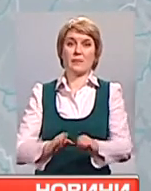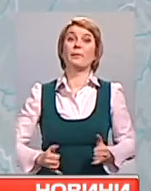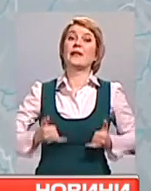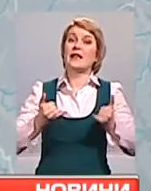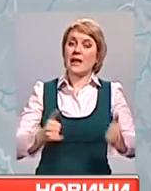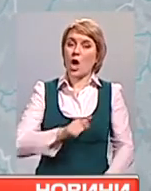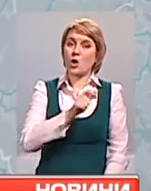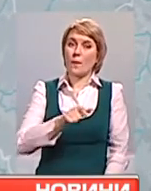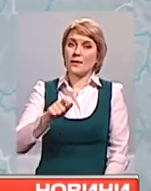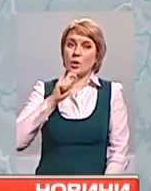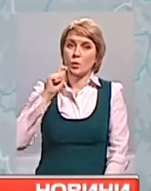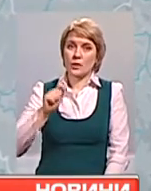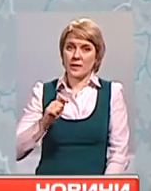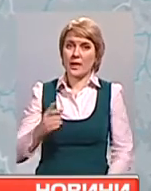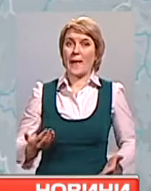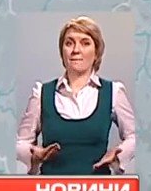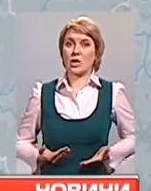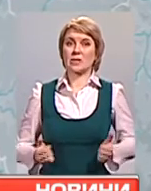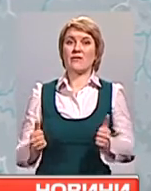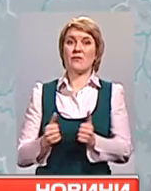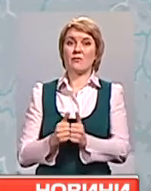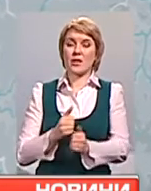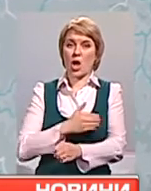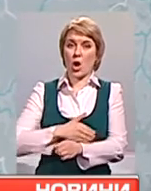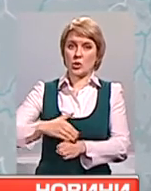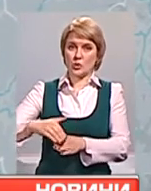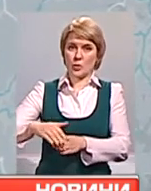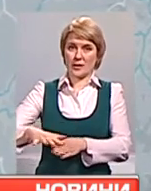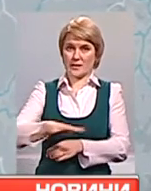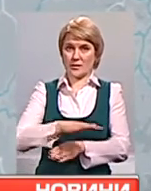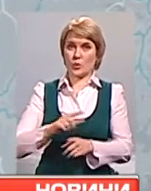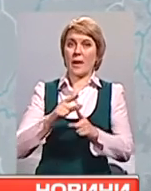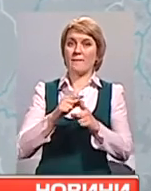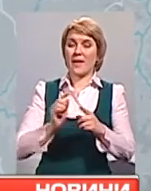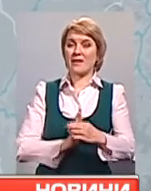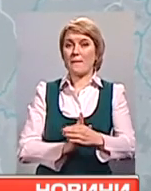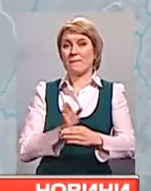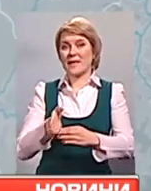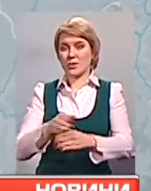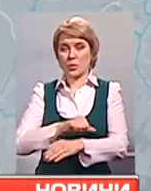громадян України, мешканців прикордонних територій, правила перетину кордону не змінилися.